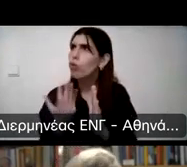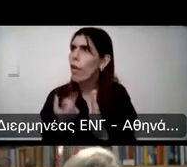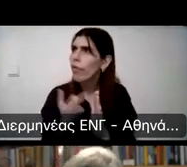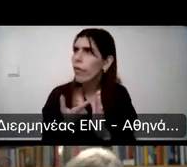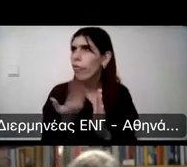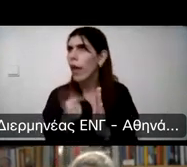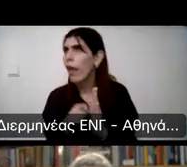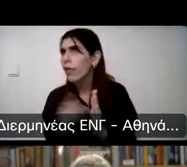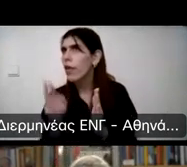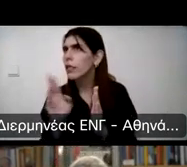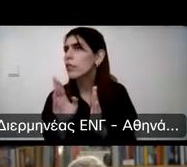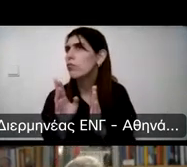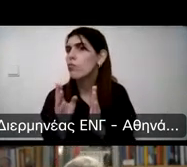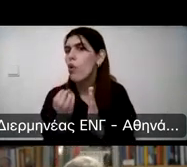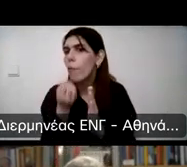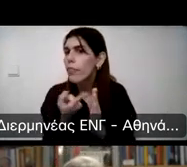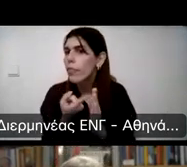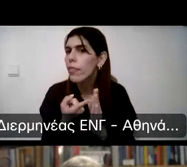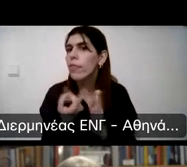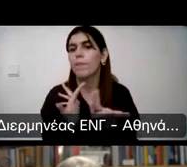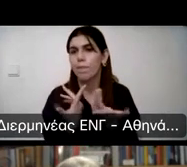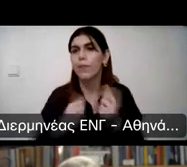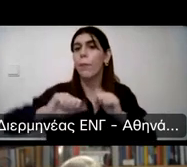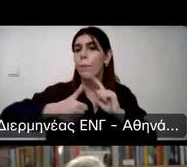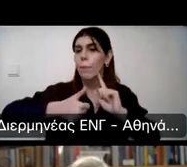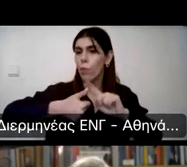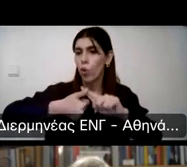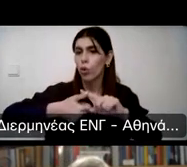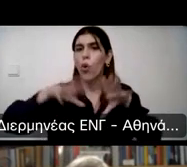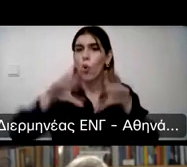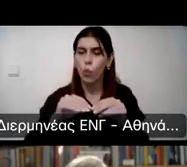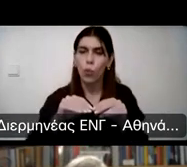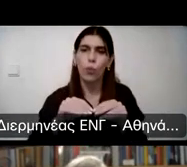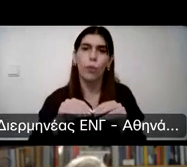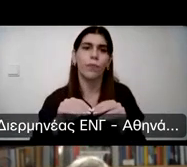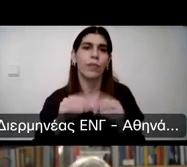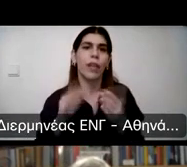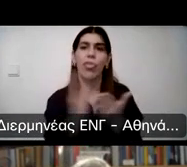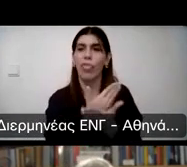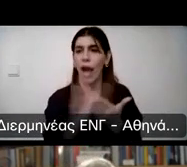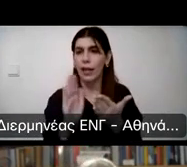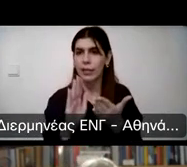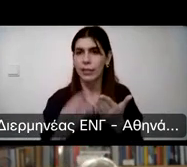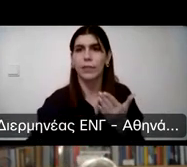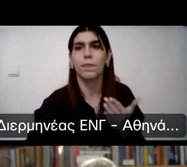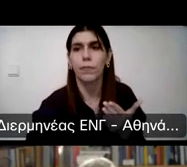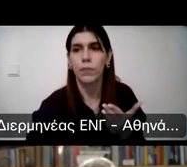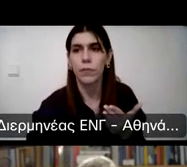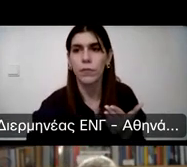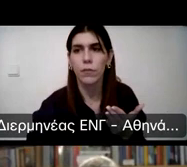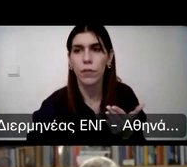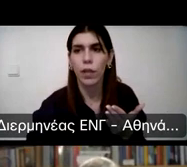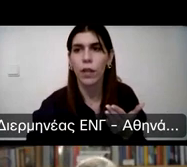κείμενα. Ξεκινώ με τη διάκριση, την πρώτη από τις δύο ευρύτερες κατηγορίες. Έτσι, η διάκριση λοιπόν